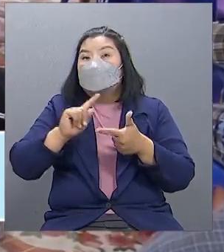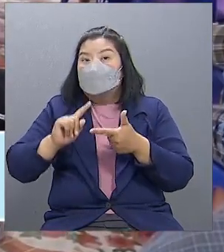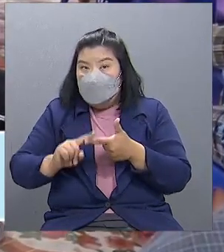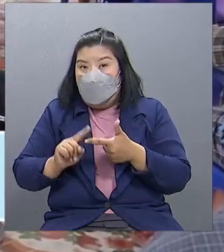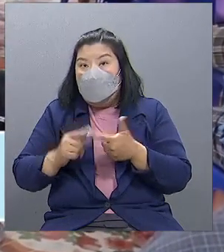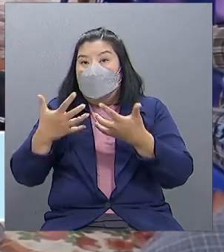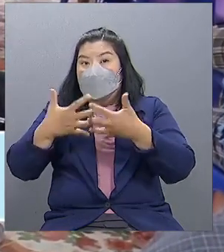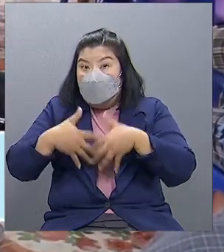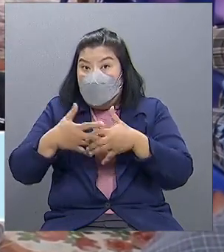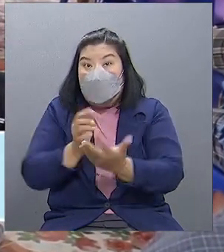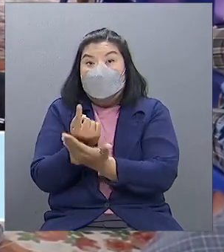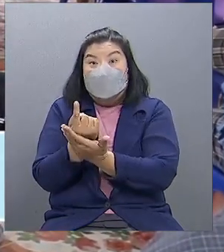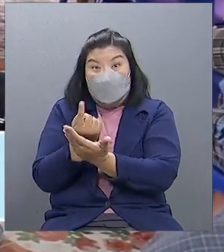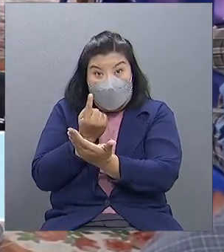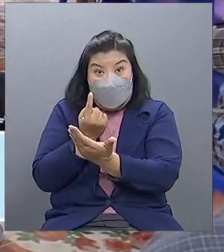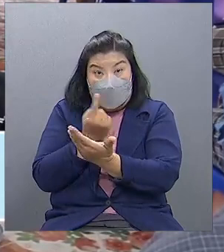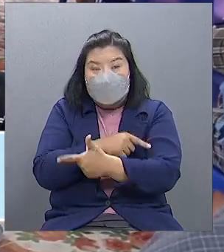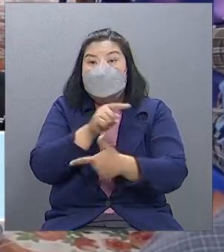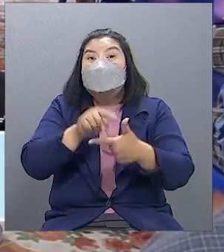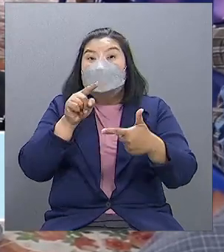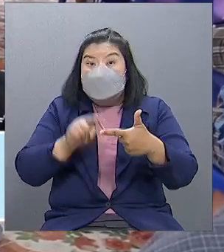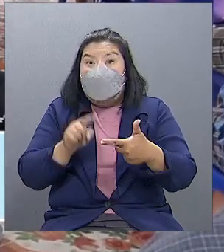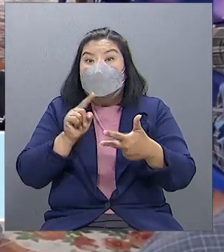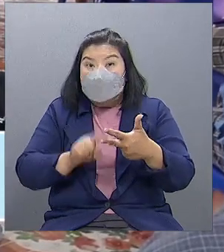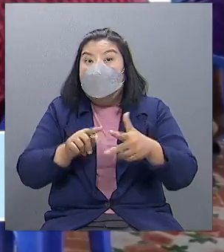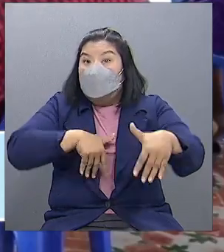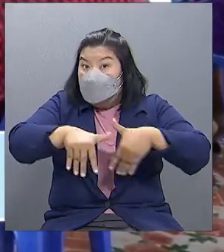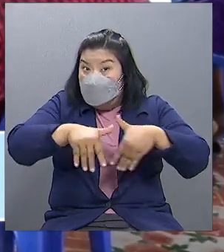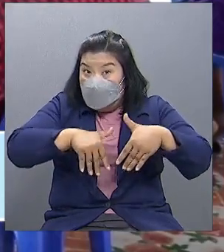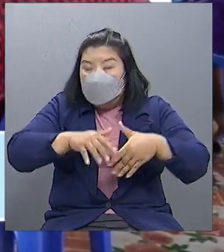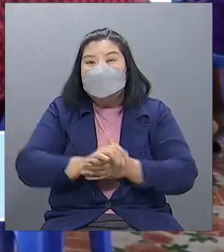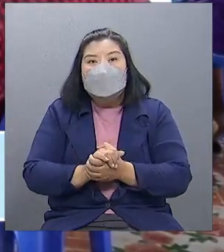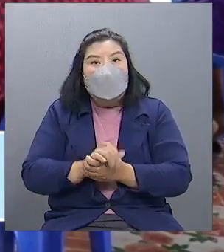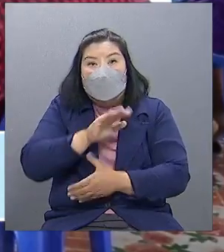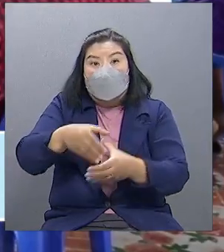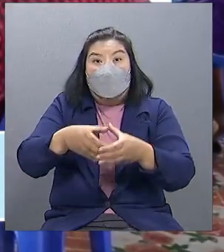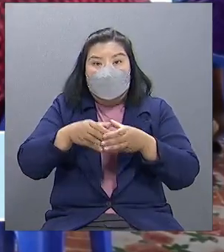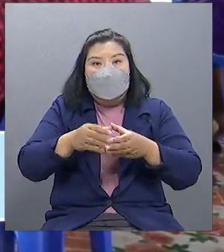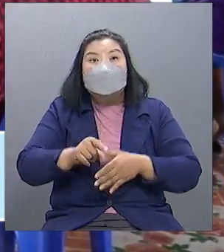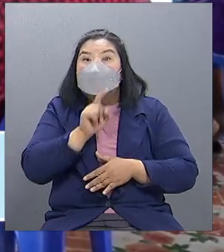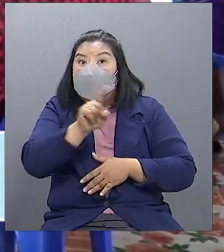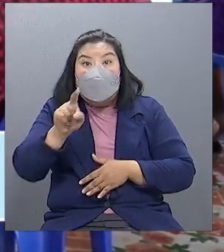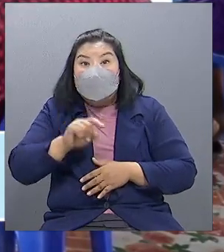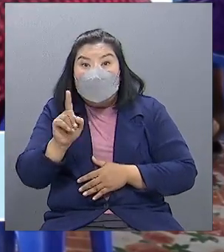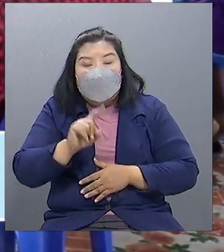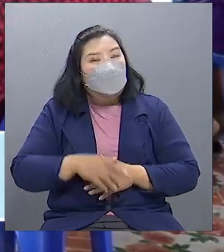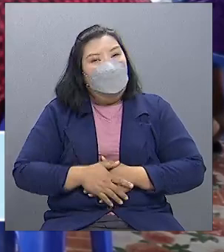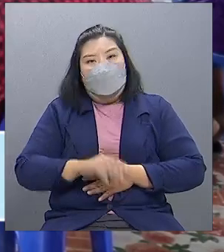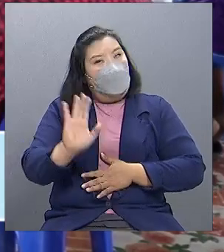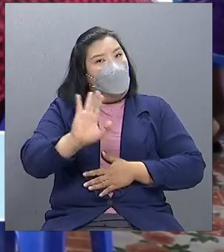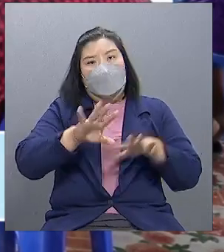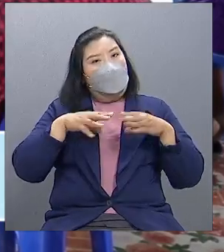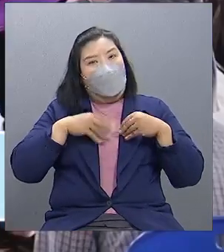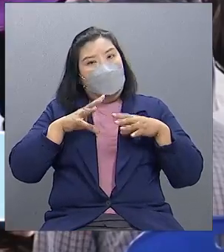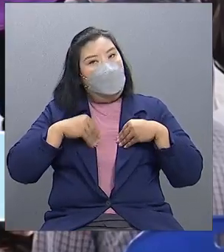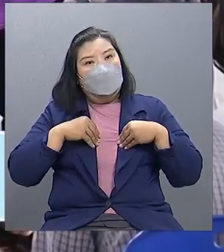านหลอมตะตัวนะคะแล้วก็ชาวบ้านนี่ค่ะกยกไม้ยกมือสรุปว่าไม่เห็นด้วยให้จากกิจการต่อ